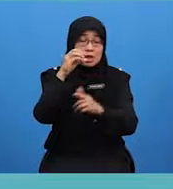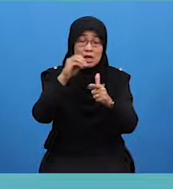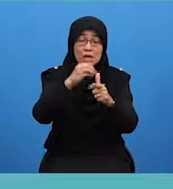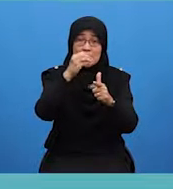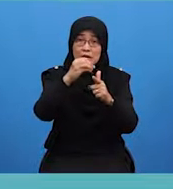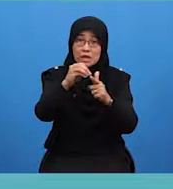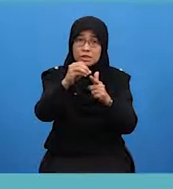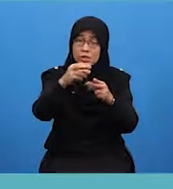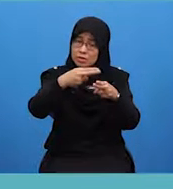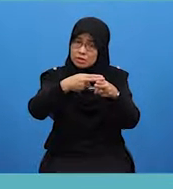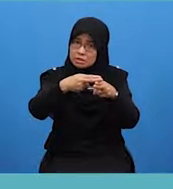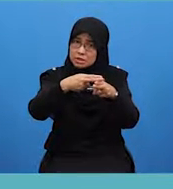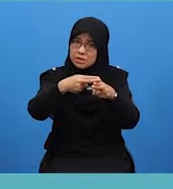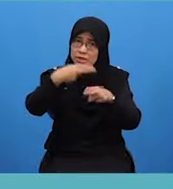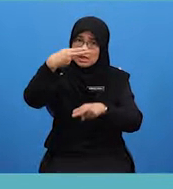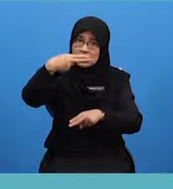huruf pertama setiap perkataan